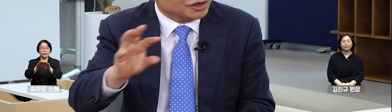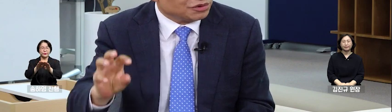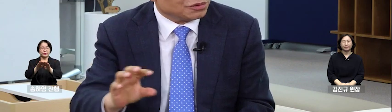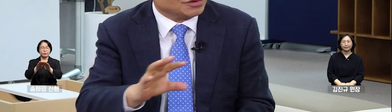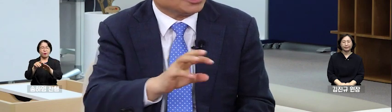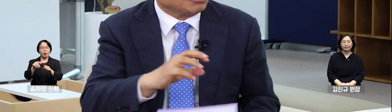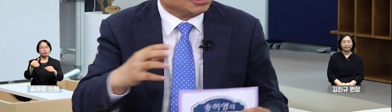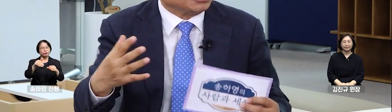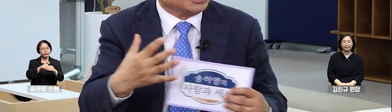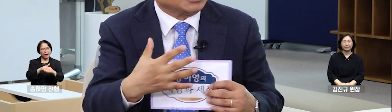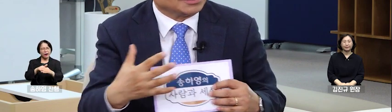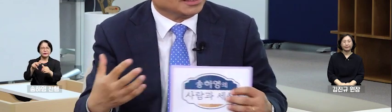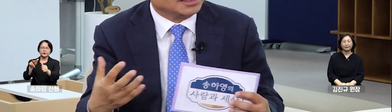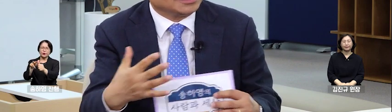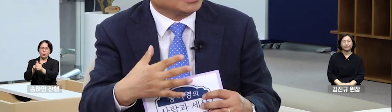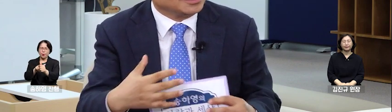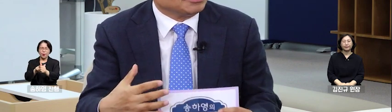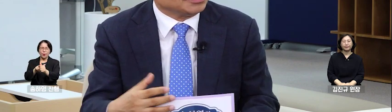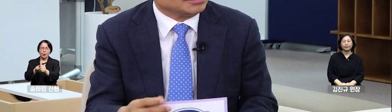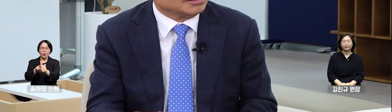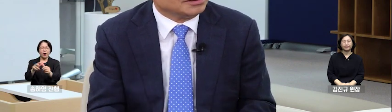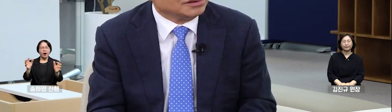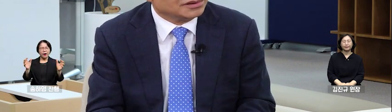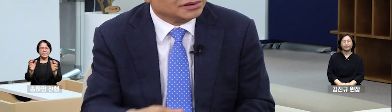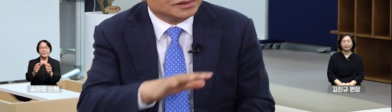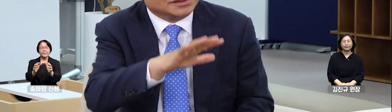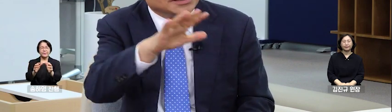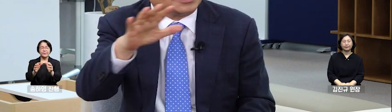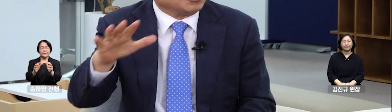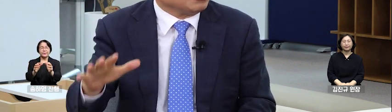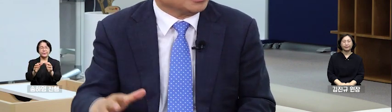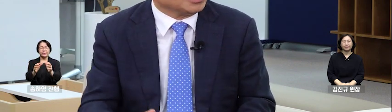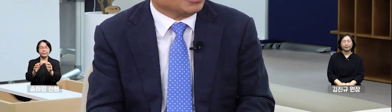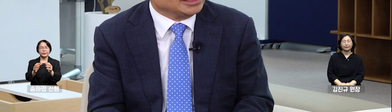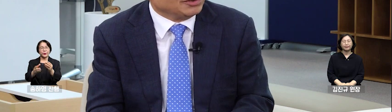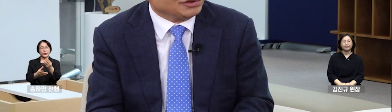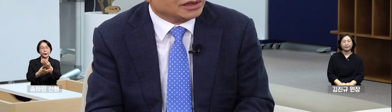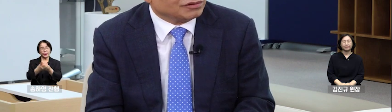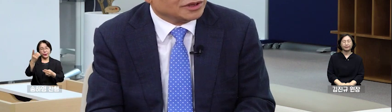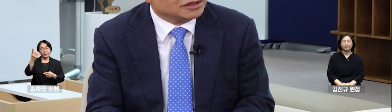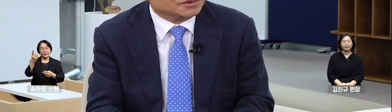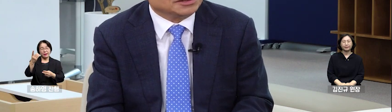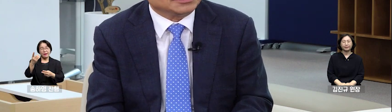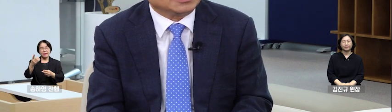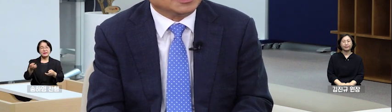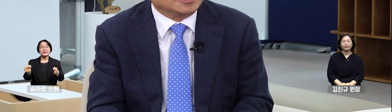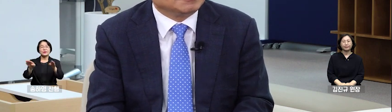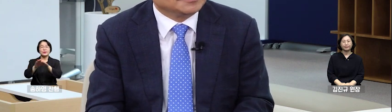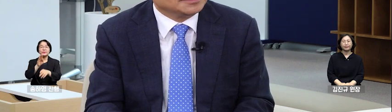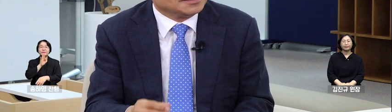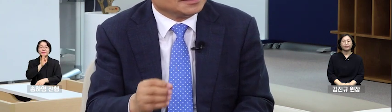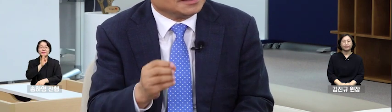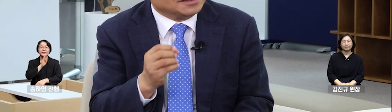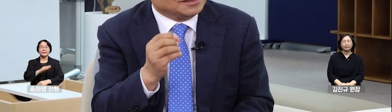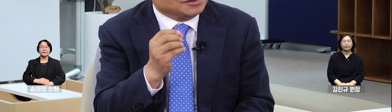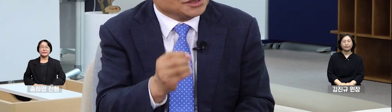문화 쪽과 정보 쪽에 이렇게 합쳐져서 에 통합된 기관이 되었다 고 말씀하셨는데